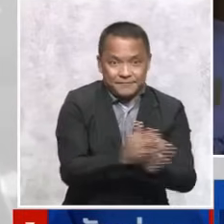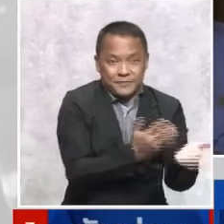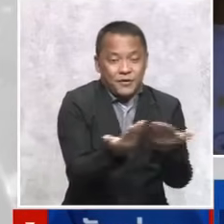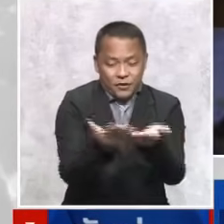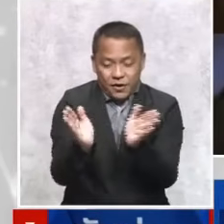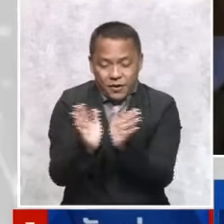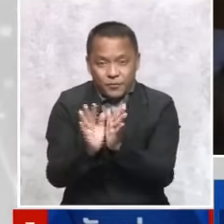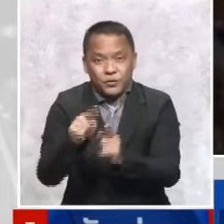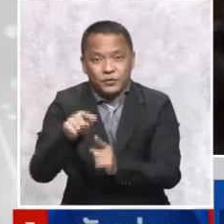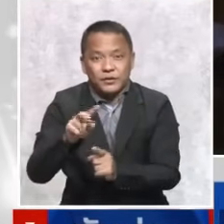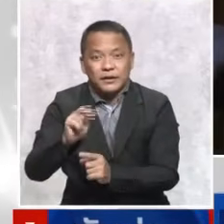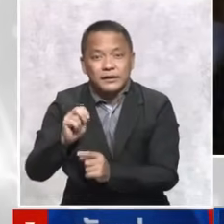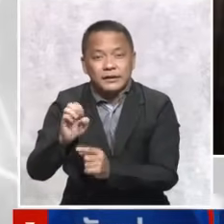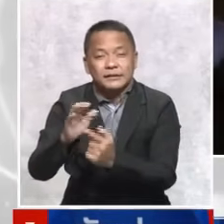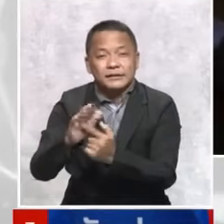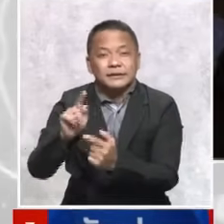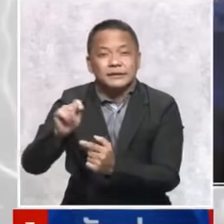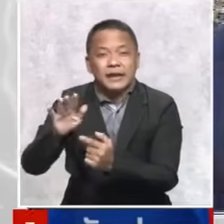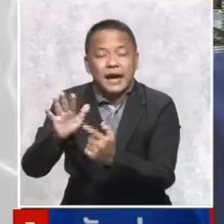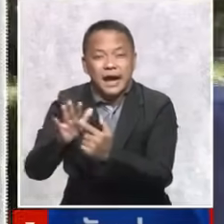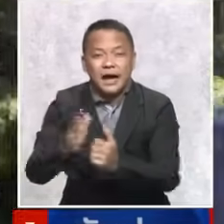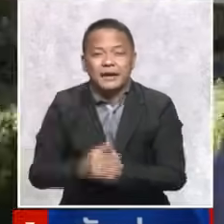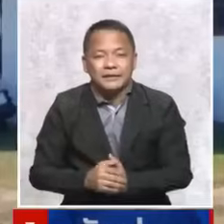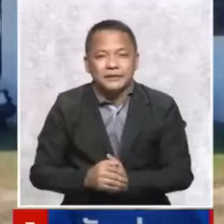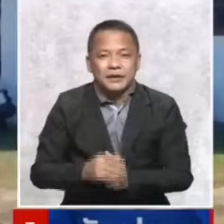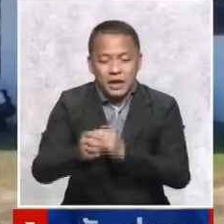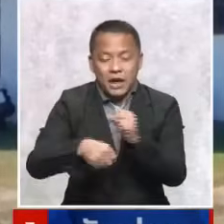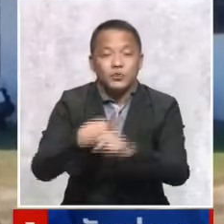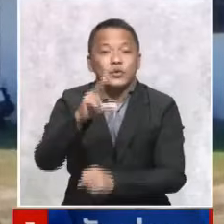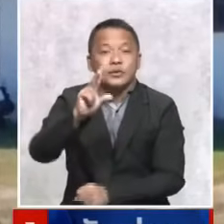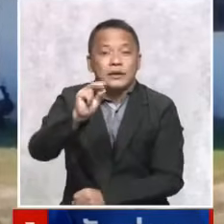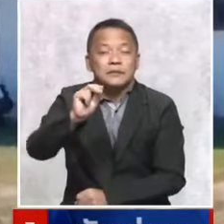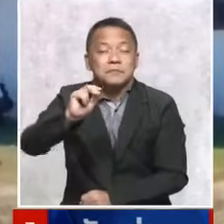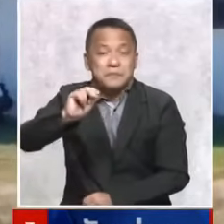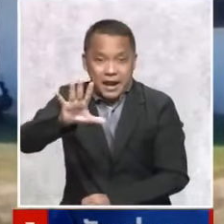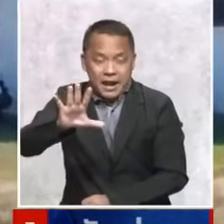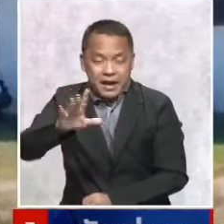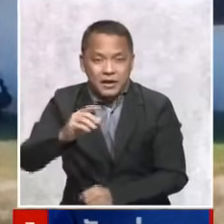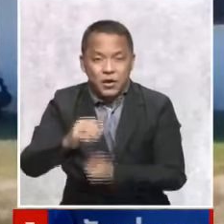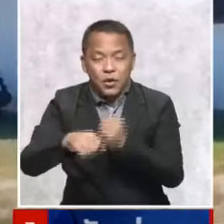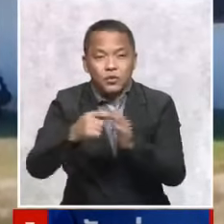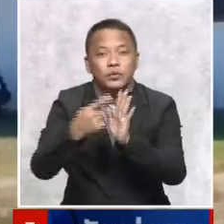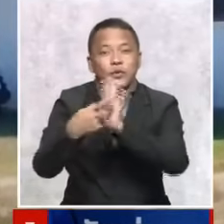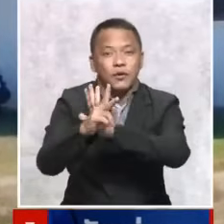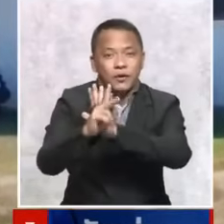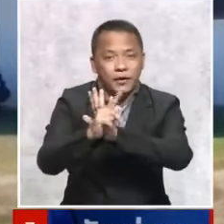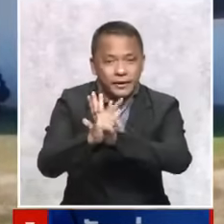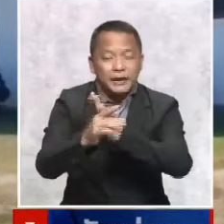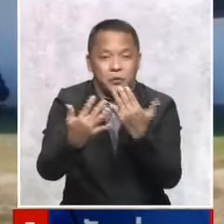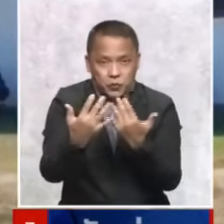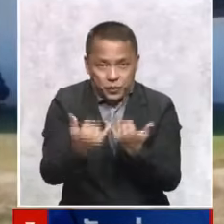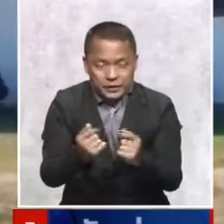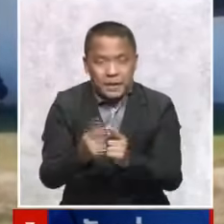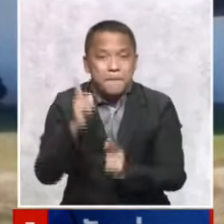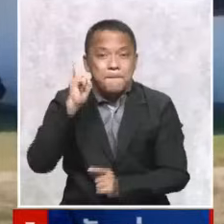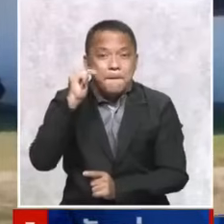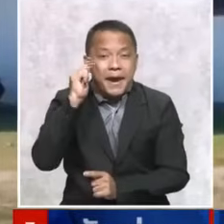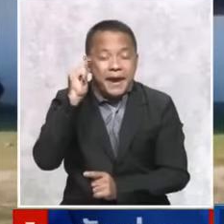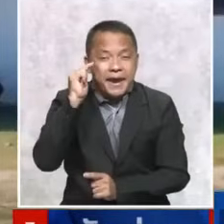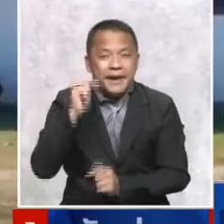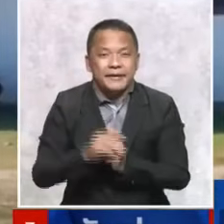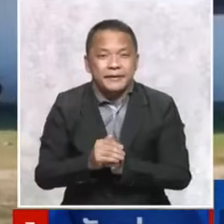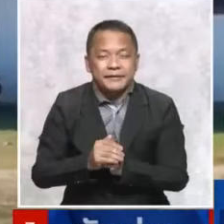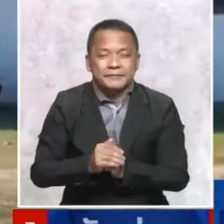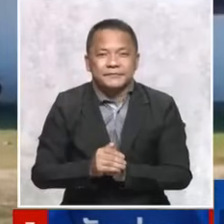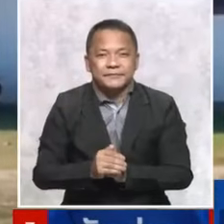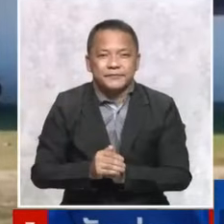อบครัวของคุณณัฐาวรีหรือว่าคุณโยอายุ35ปีนะคะชาวจังหวัดขอนแก่นวันนี้คุณแม่ค่ะก็คือคุณ